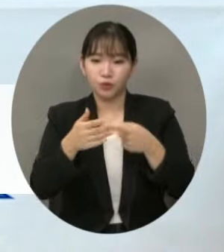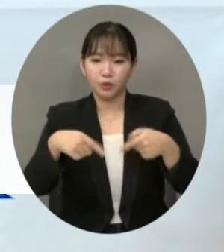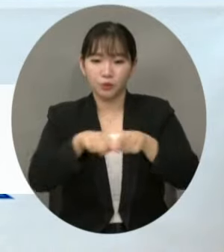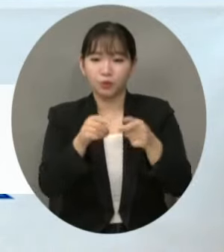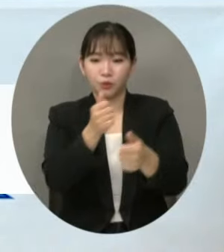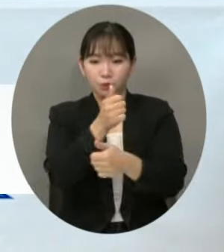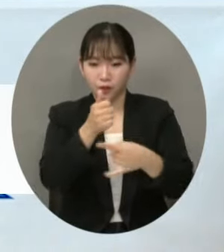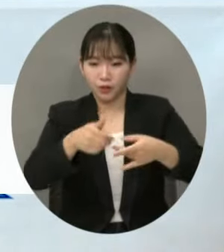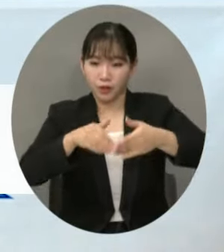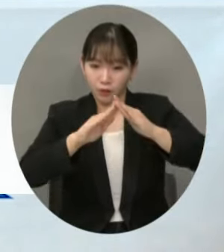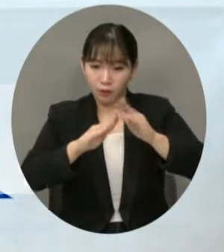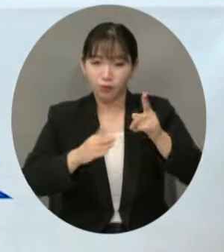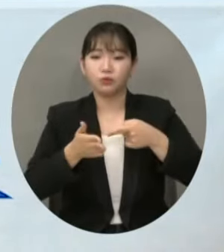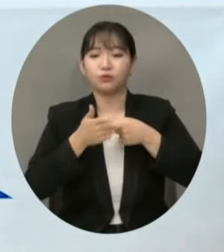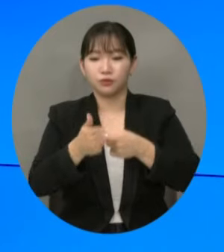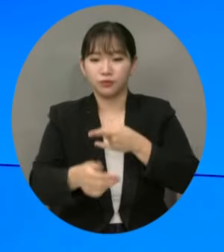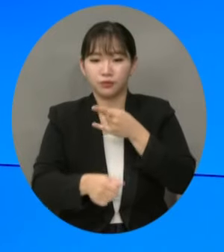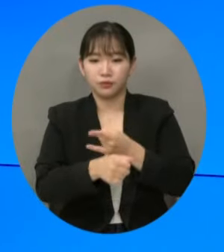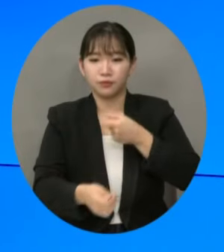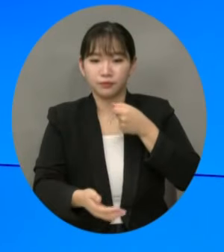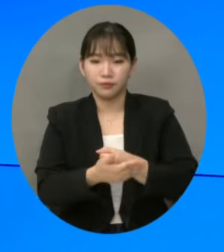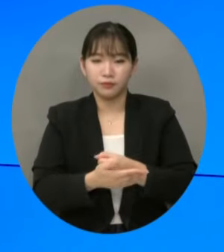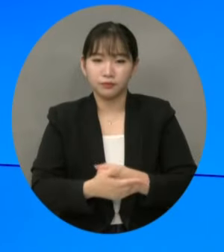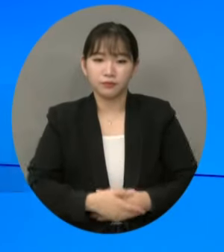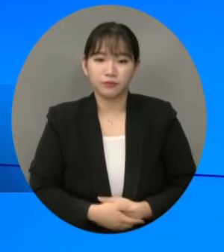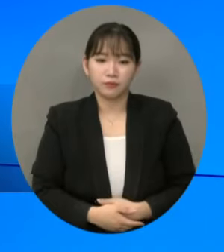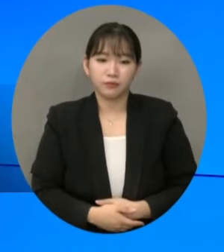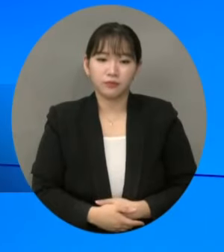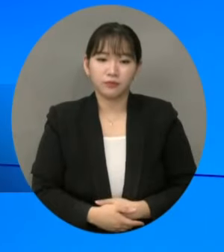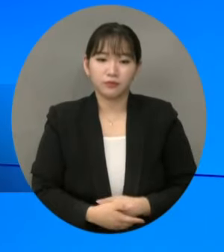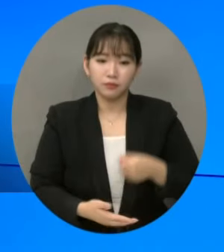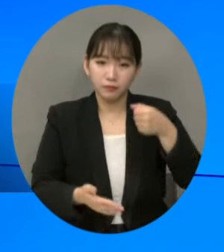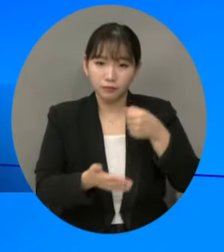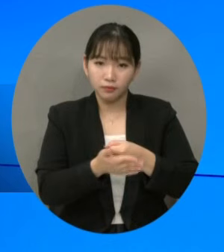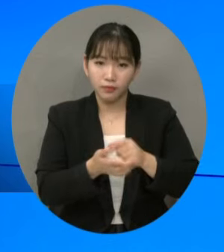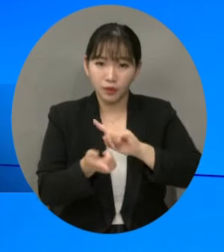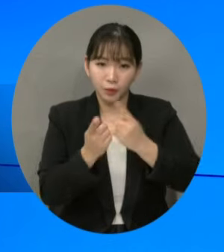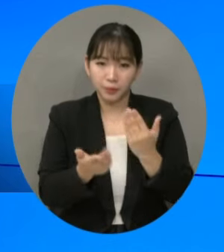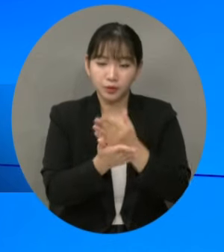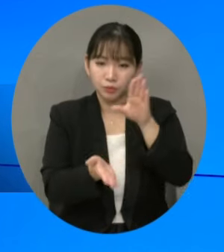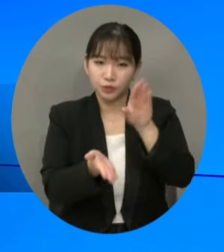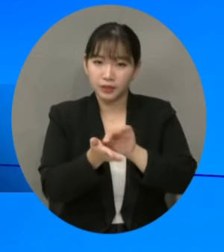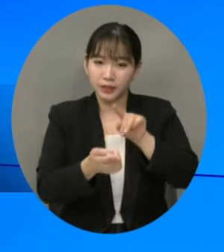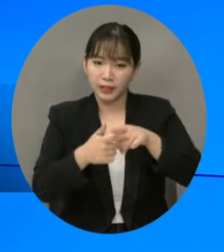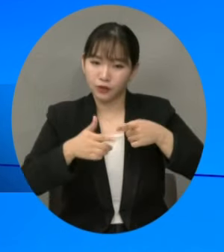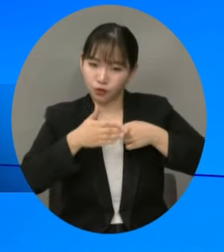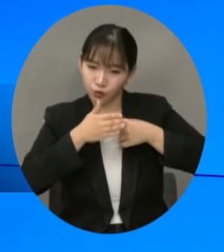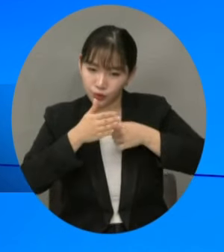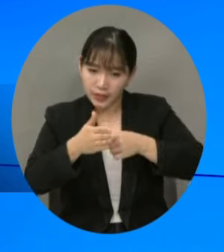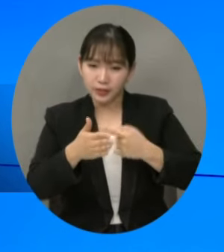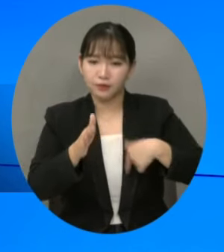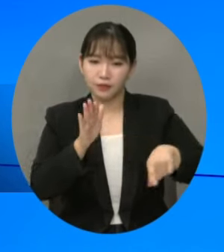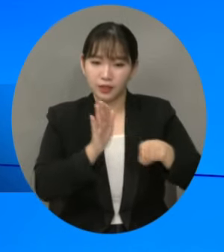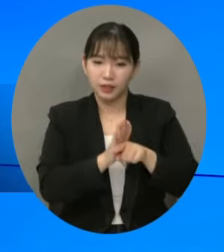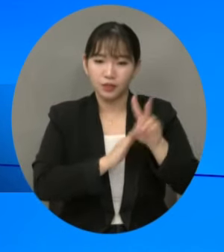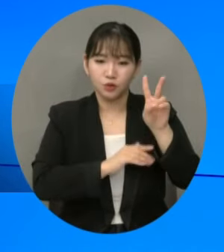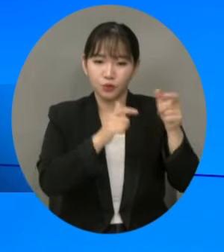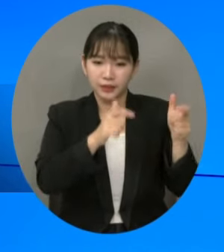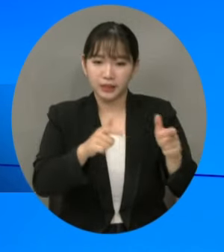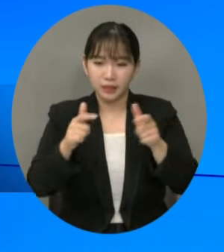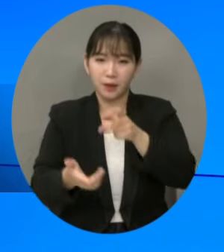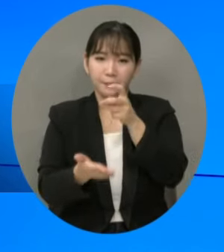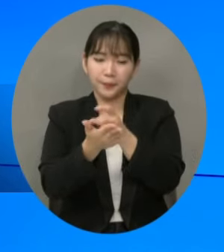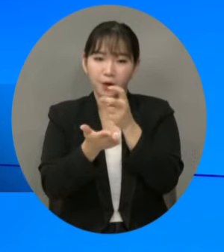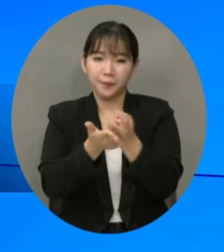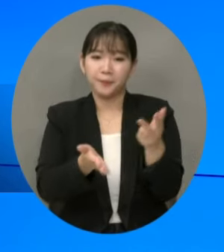공동위원회 구성도 추진하기로 했습니다. 확정된 상생 과제에 대한 이행력을 확보하기 위해